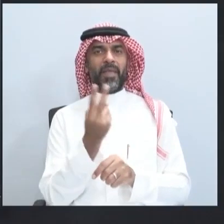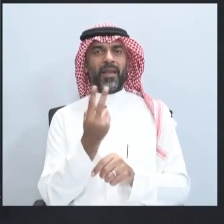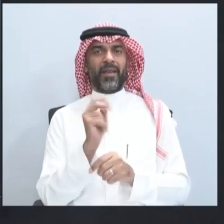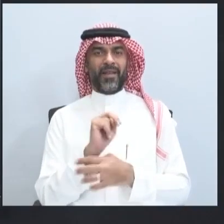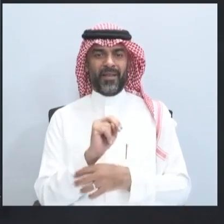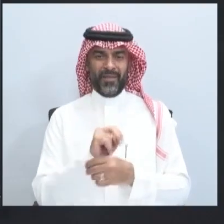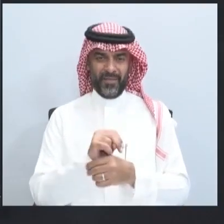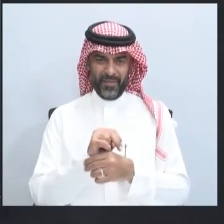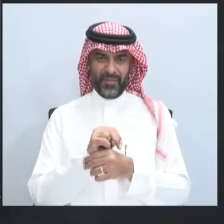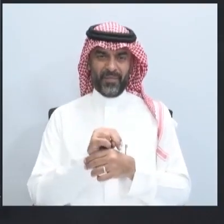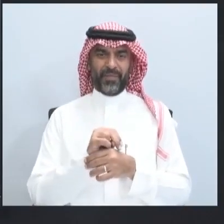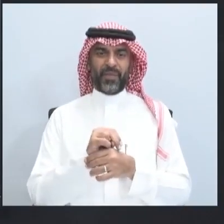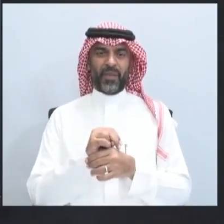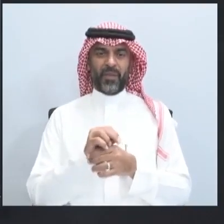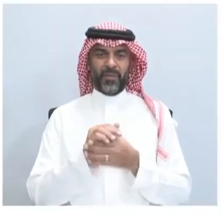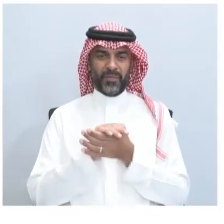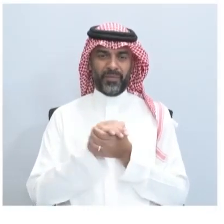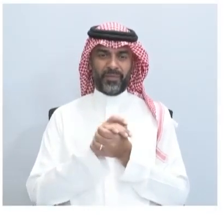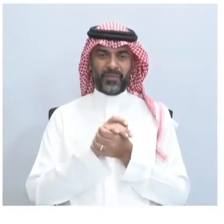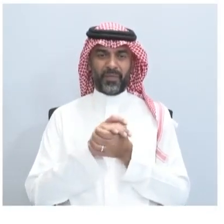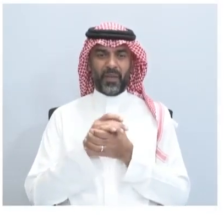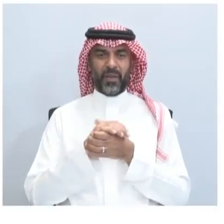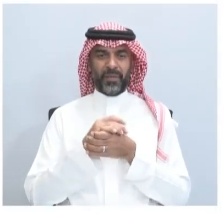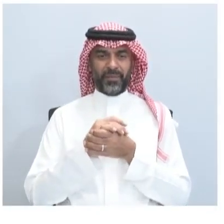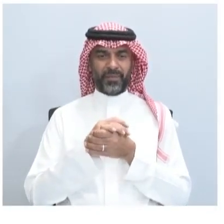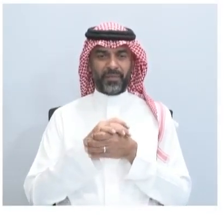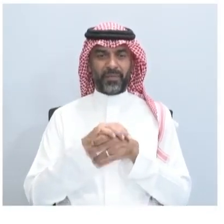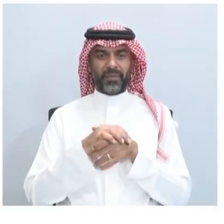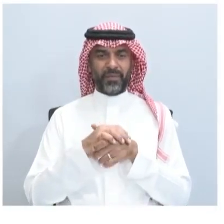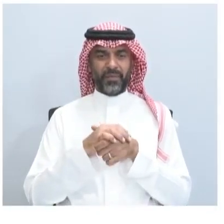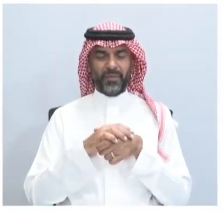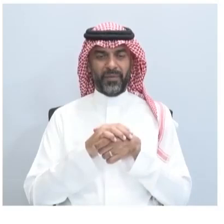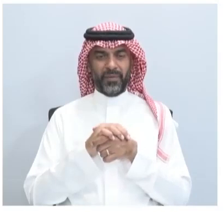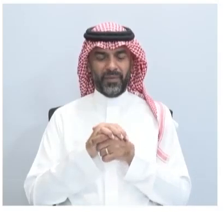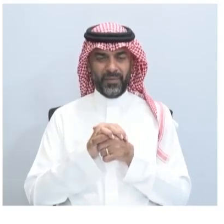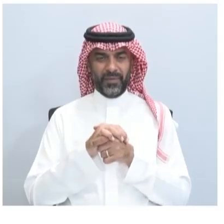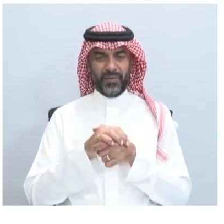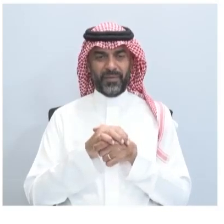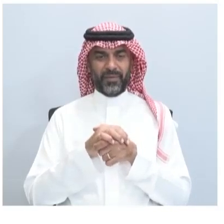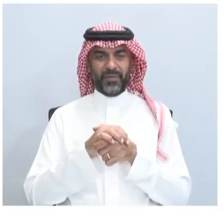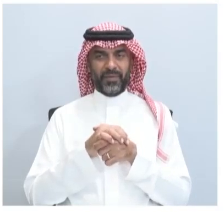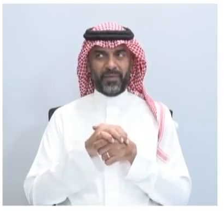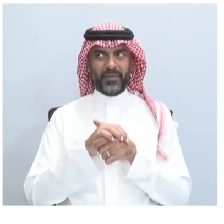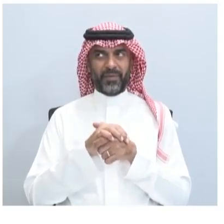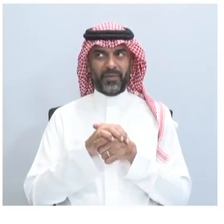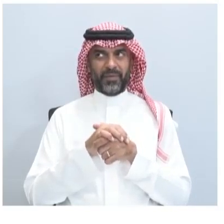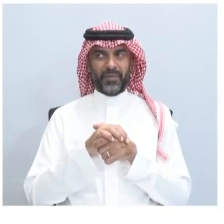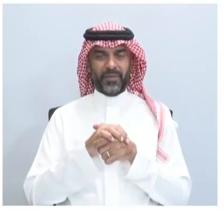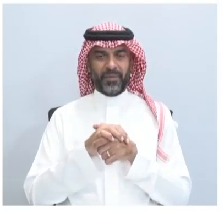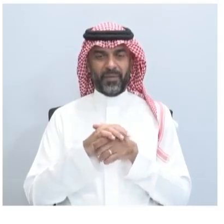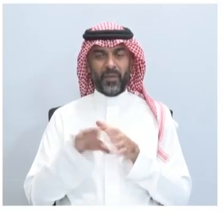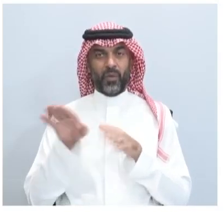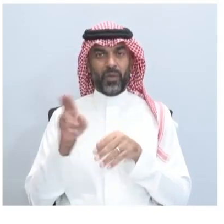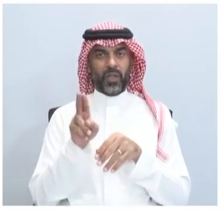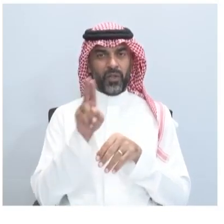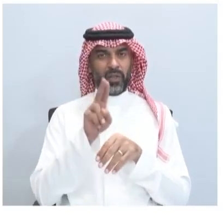ماذا ميمين الاولى منقلبه عن نوني عن والثانيه هي ميمو من هنا استفهاميه